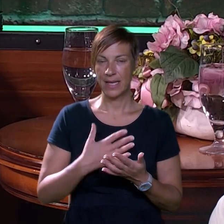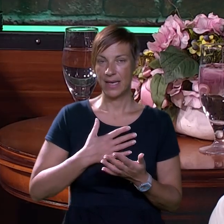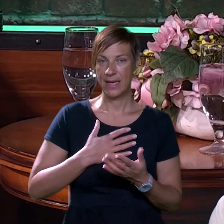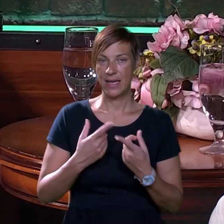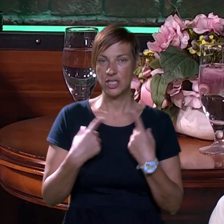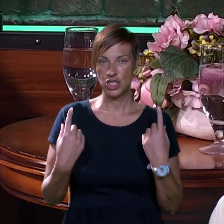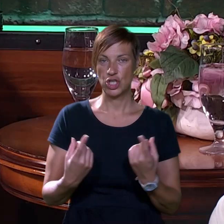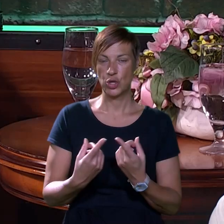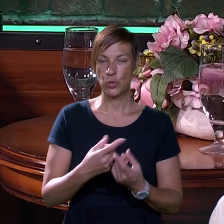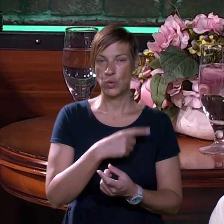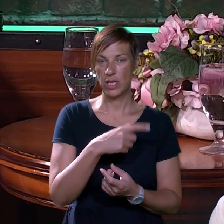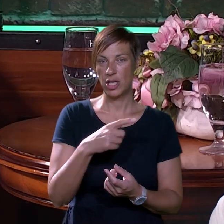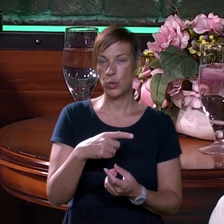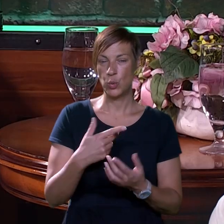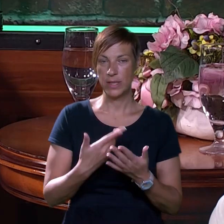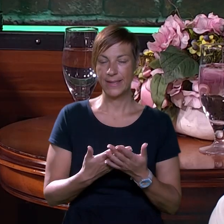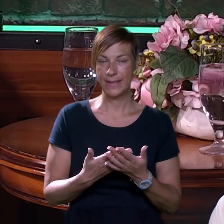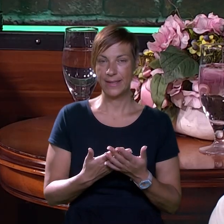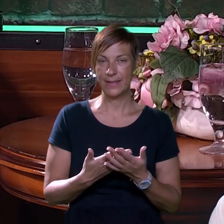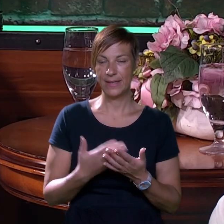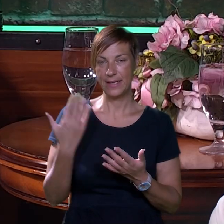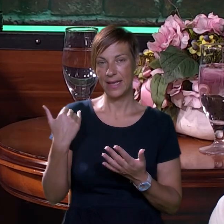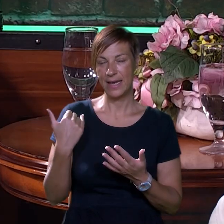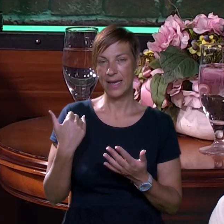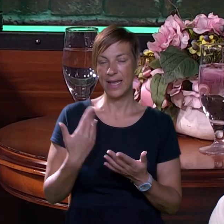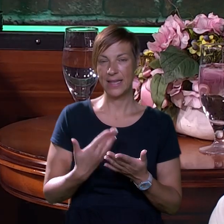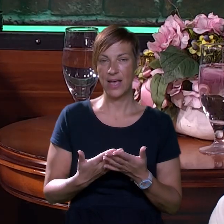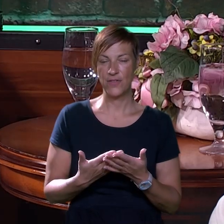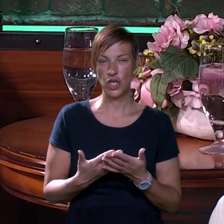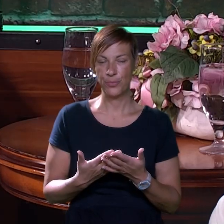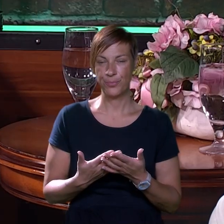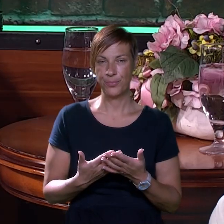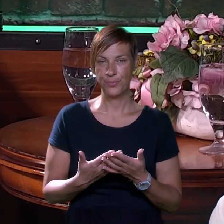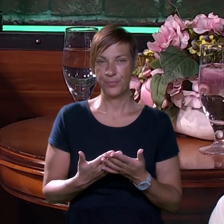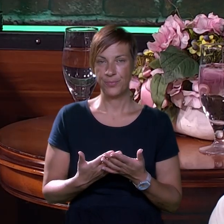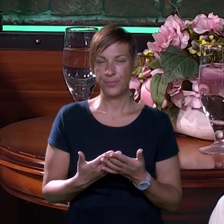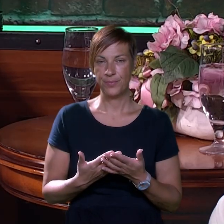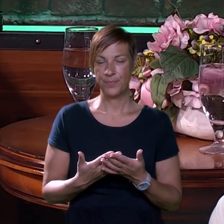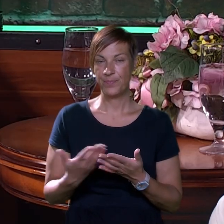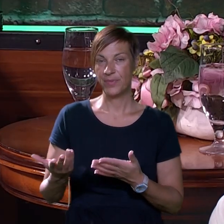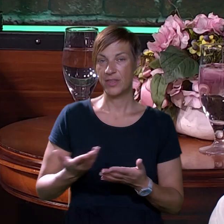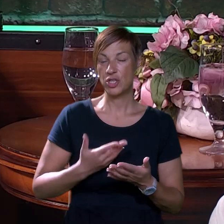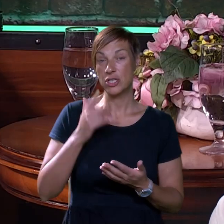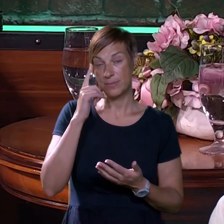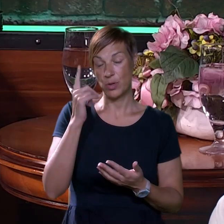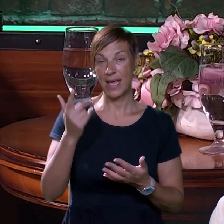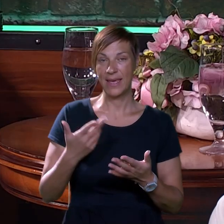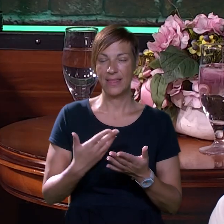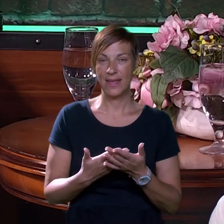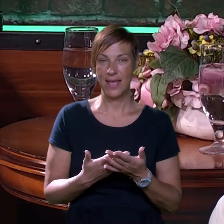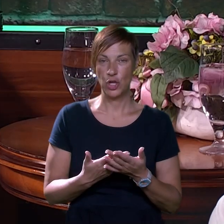Ta naš krug ljudi je nedavno se upravo dobili. Došli smo na